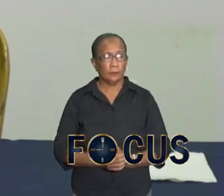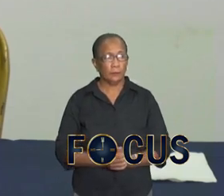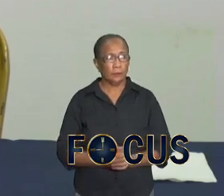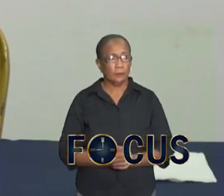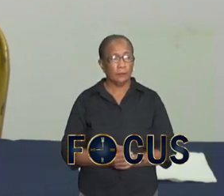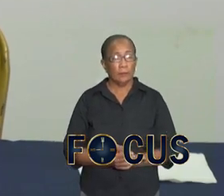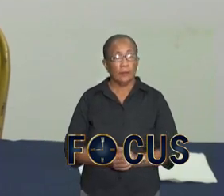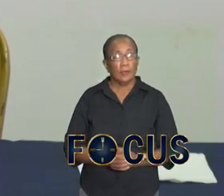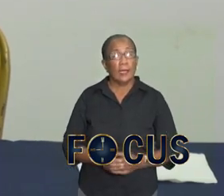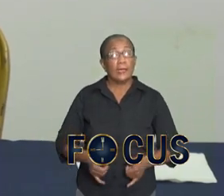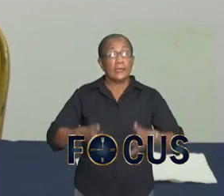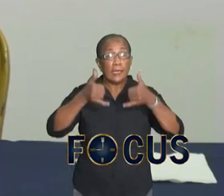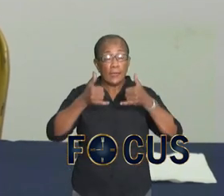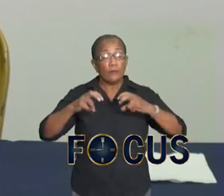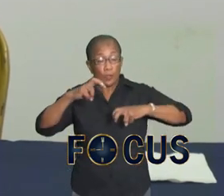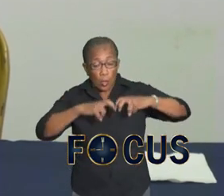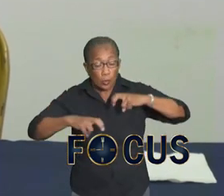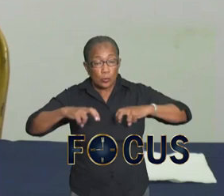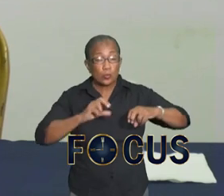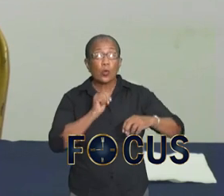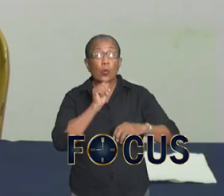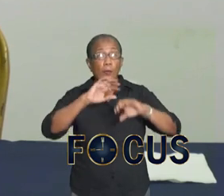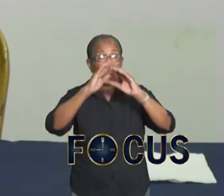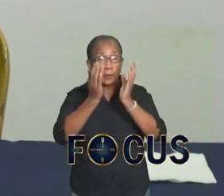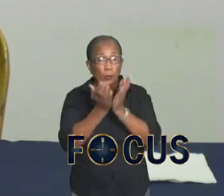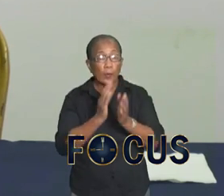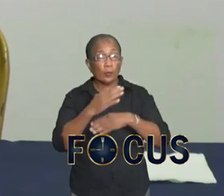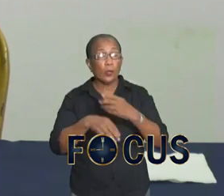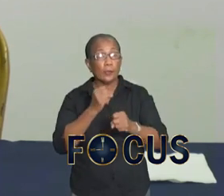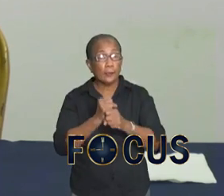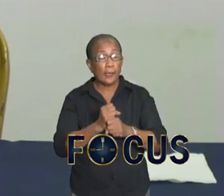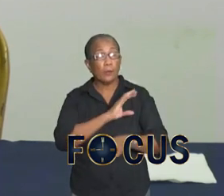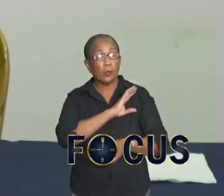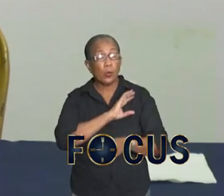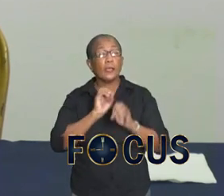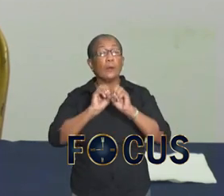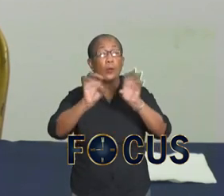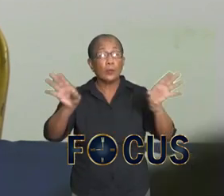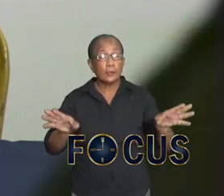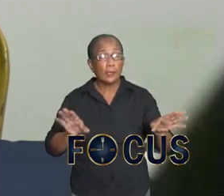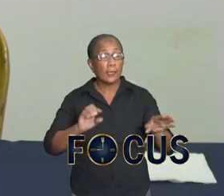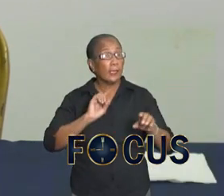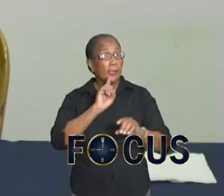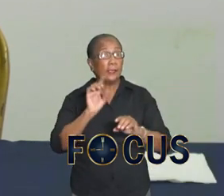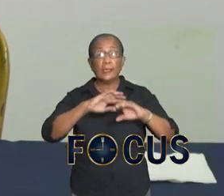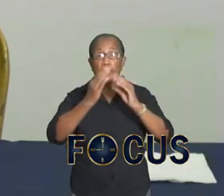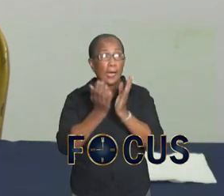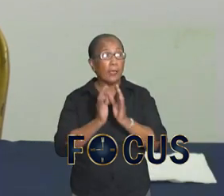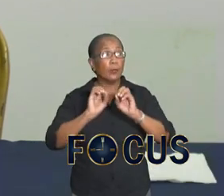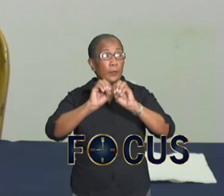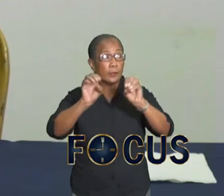Er is heel wat onderzoek in de wereld over ivermectine, maar ook heel wat publiciteit. En niet alle publiciteit is